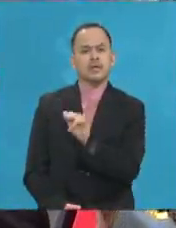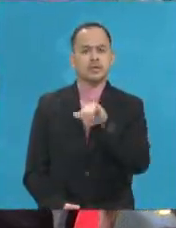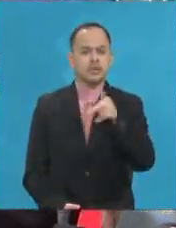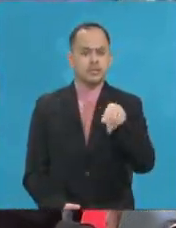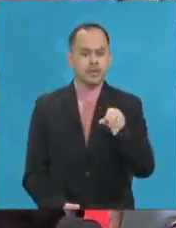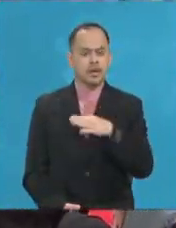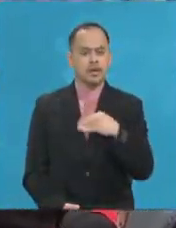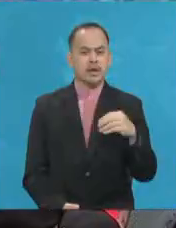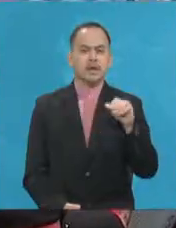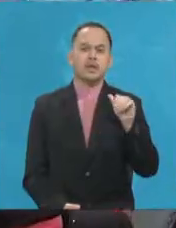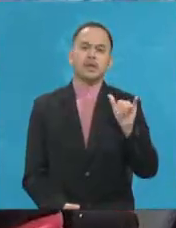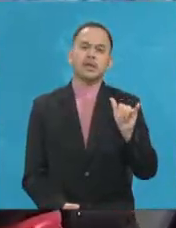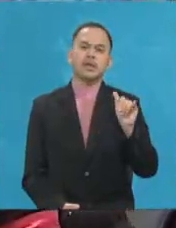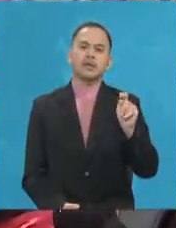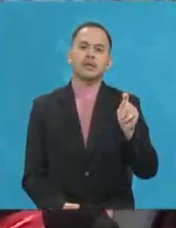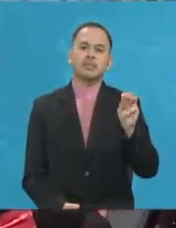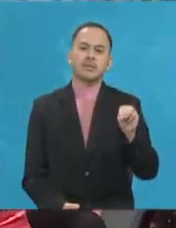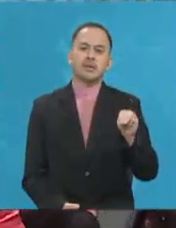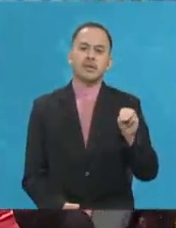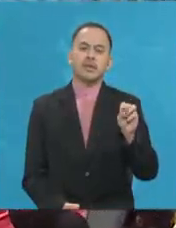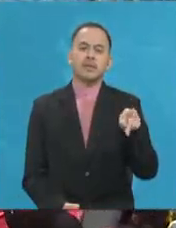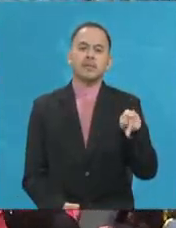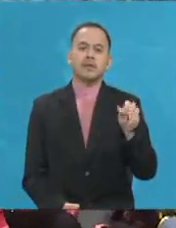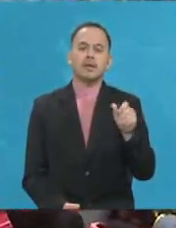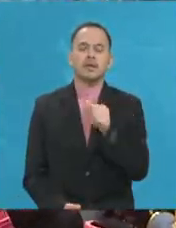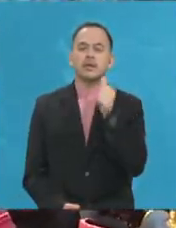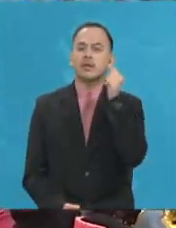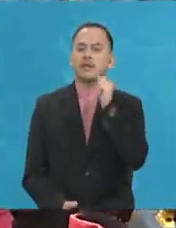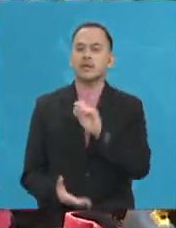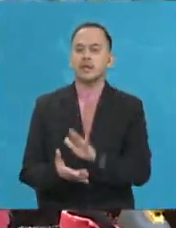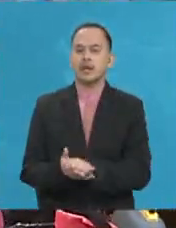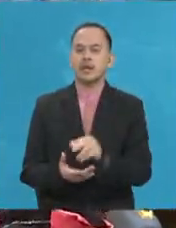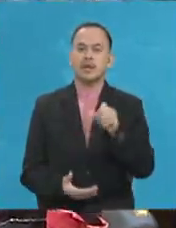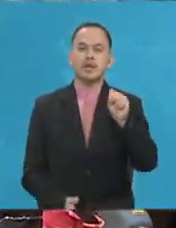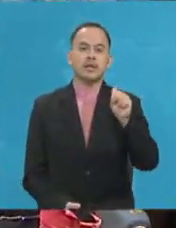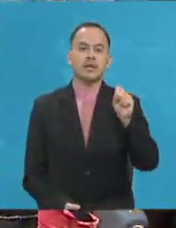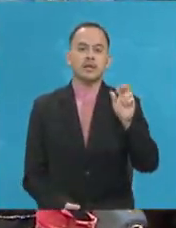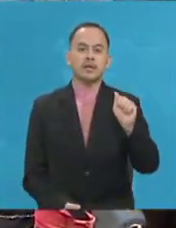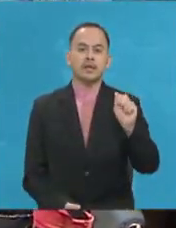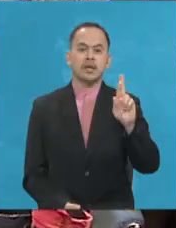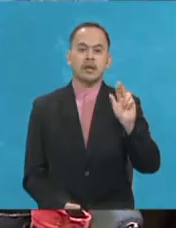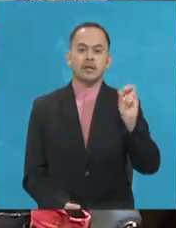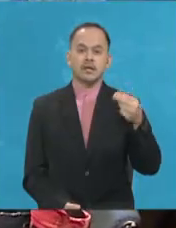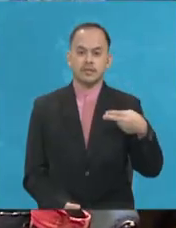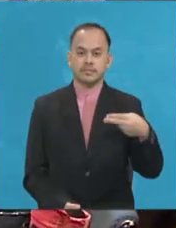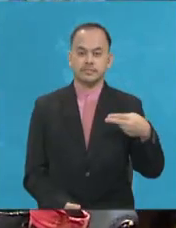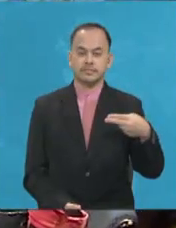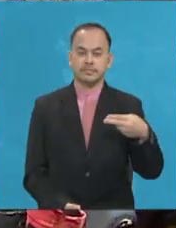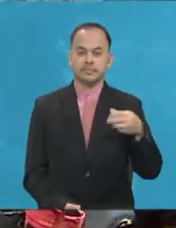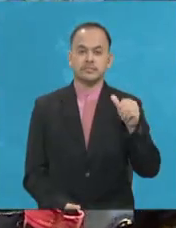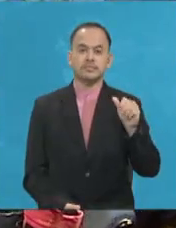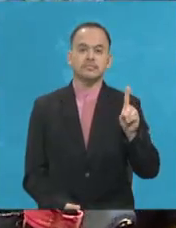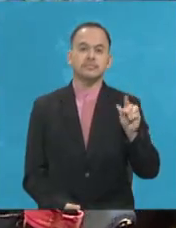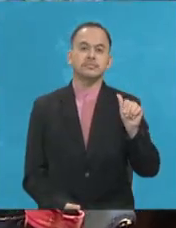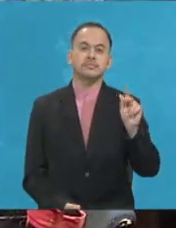dan yang teramat Mulia Paduka Sri pengiran anak istri pengiran anak Sara dulu yang teramat